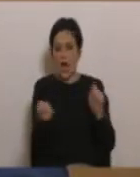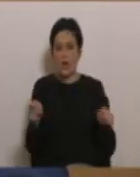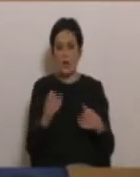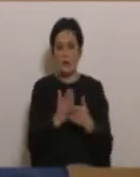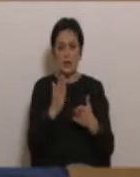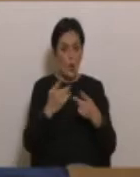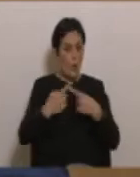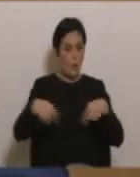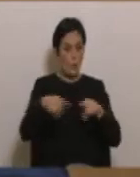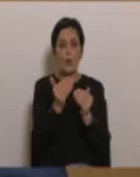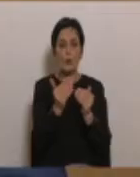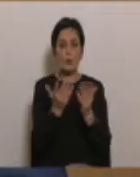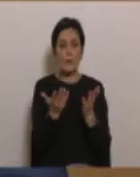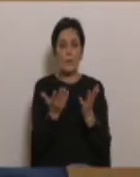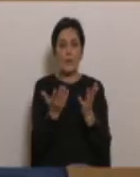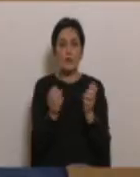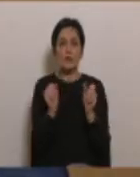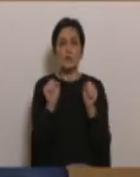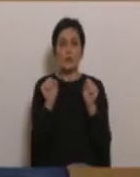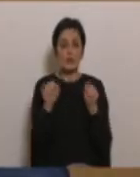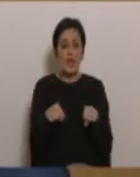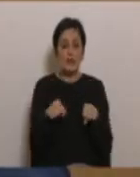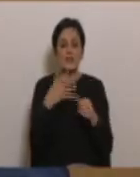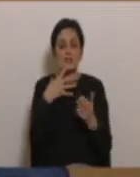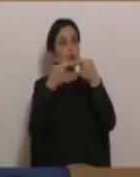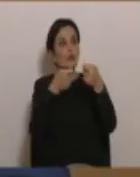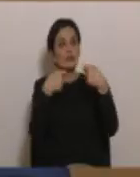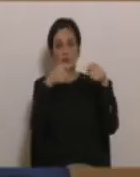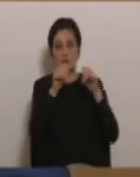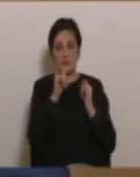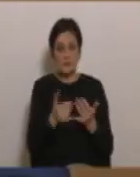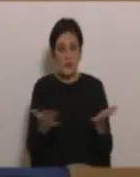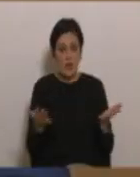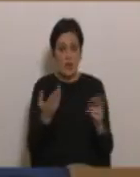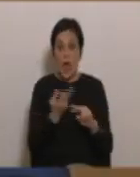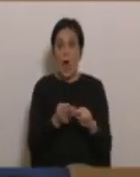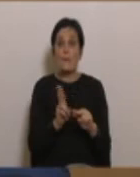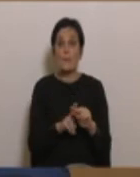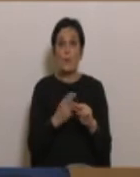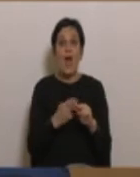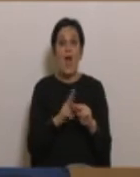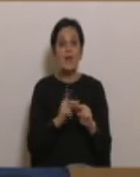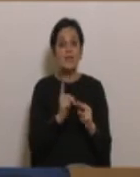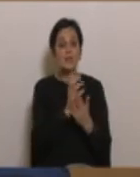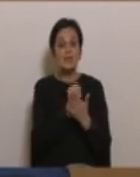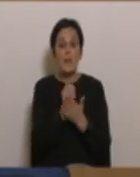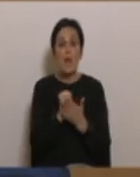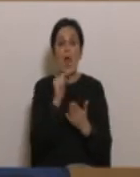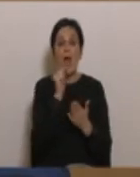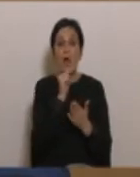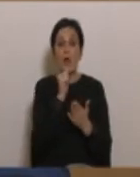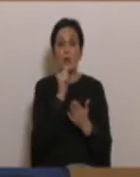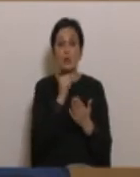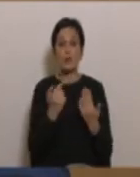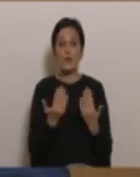მოსახლეობას პოტენციალურად შეეძლოს გაიტანოს თავის პროდუქტი. ამიტომ ეს საბაზრო ეკონომიკა,